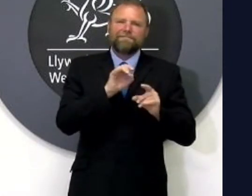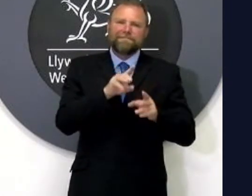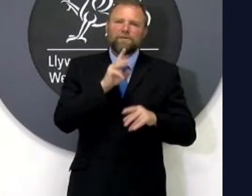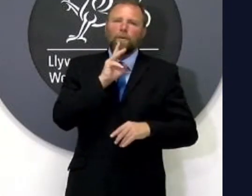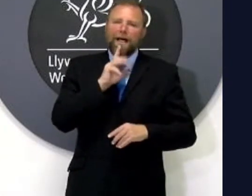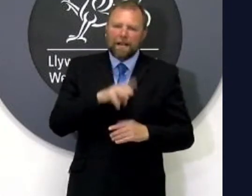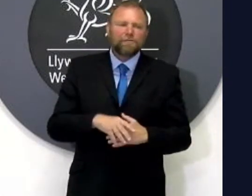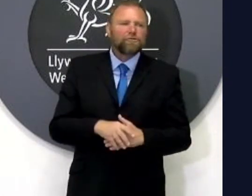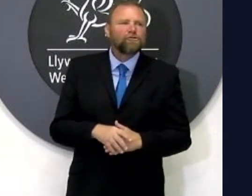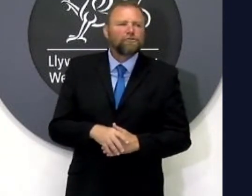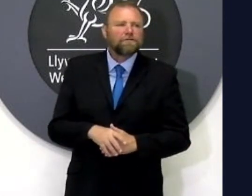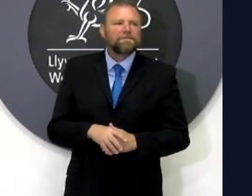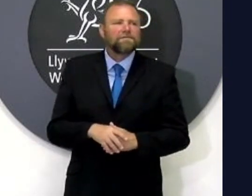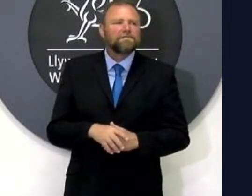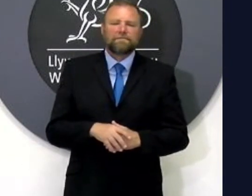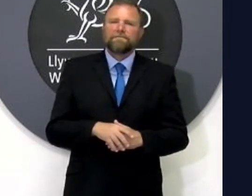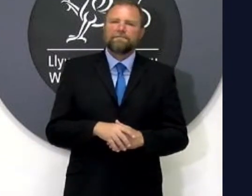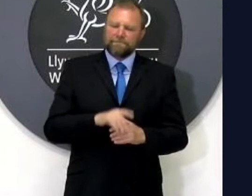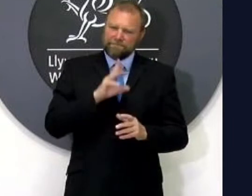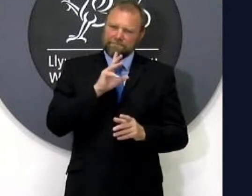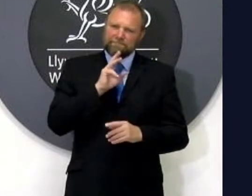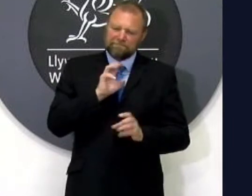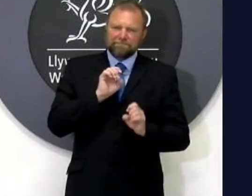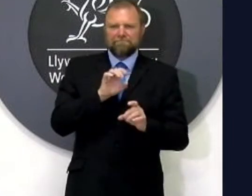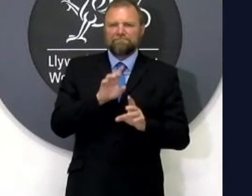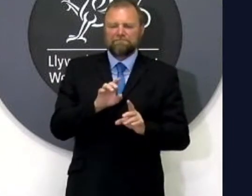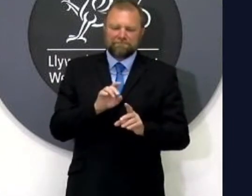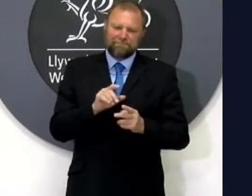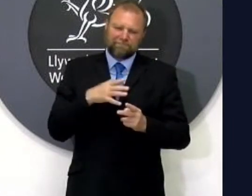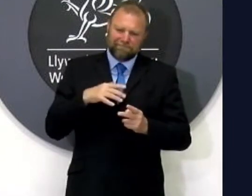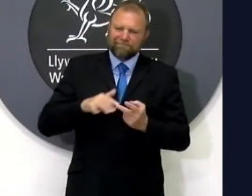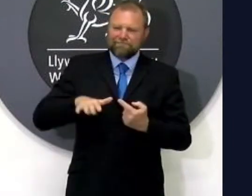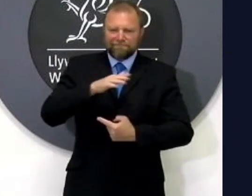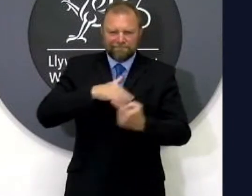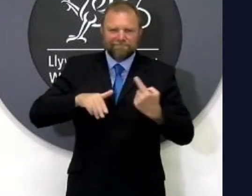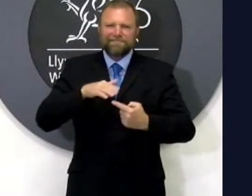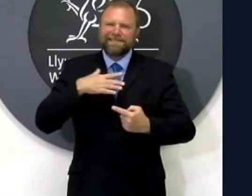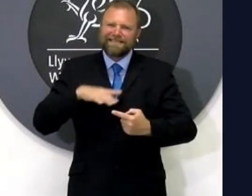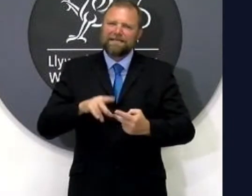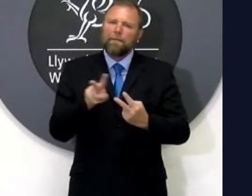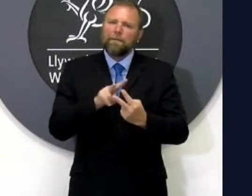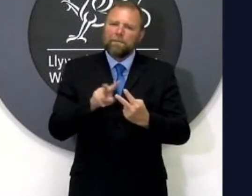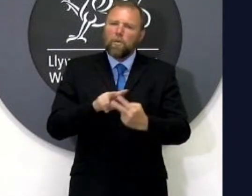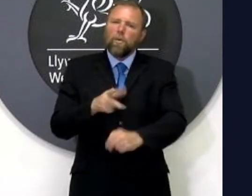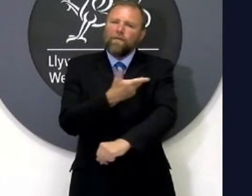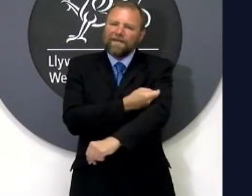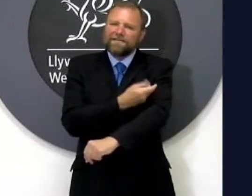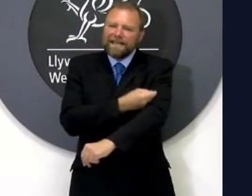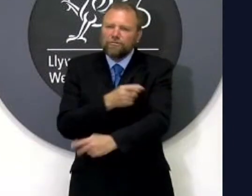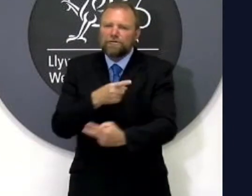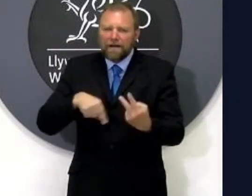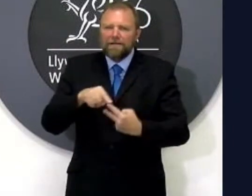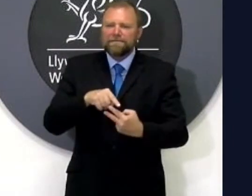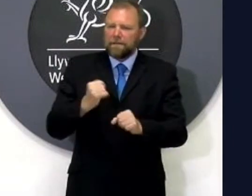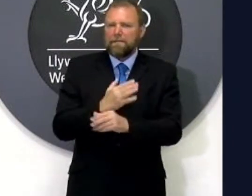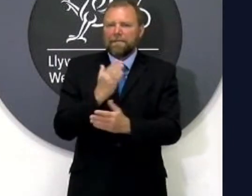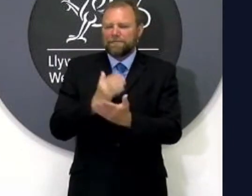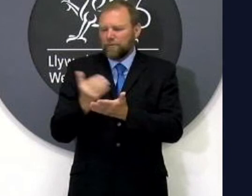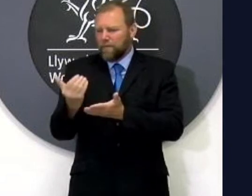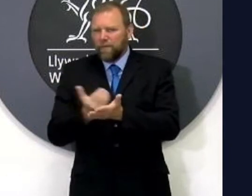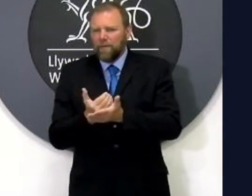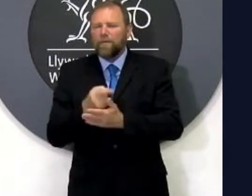gweld eisiau ag angen i ni gynyddu y niferoedd sydd yn dod ymlaen yn gynharach, ond wrth gwrs mi gadw